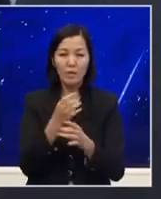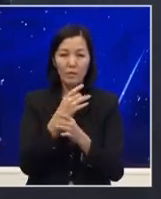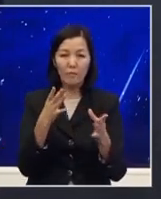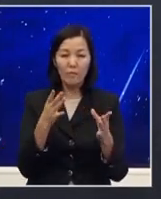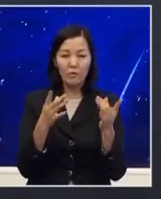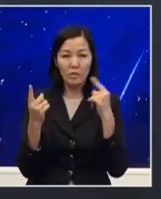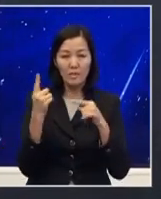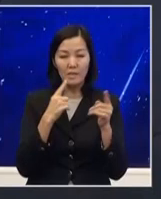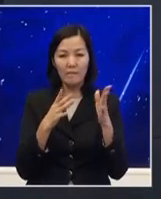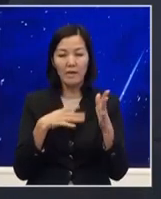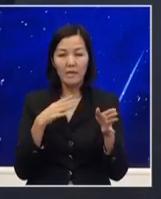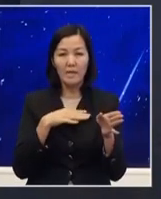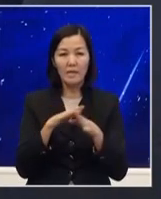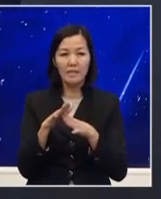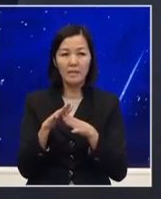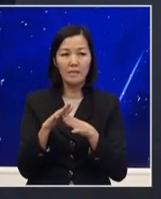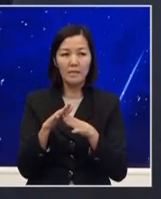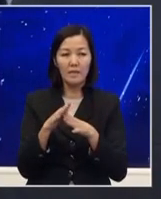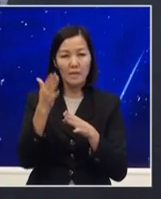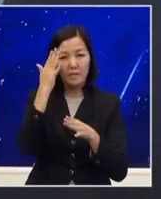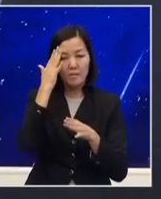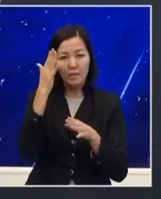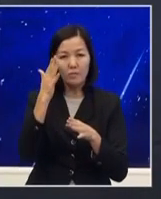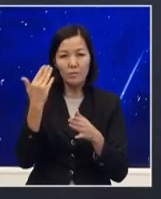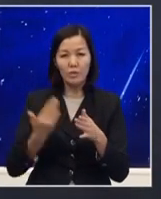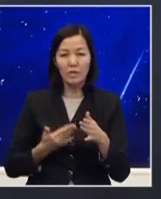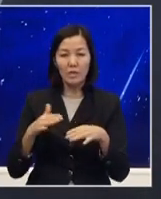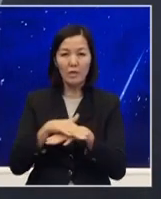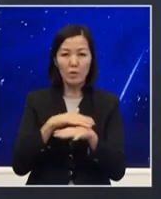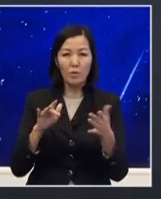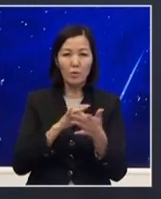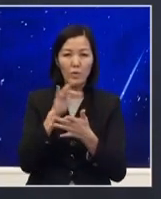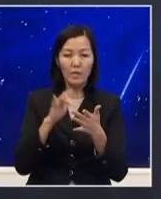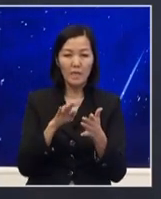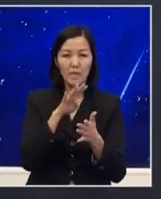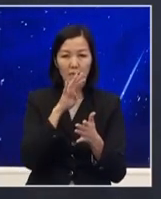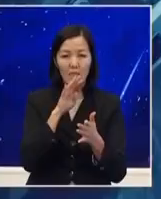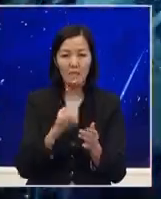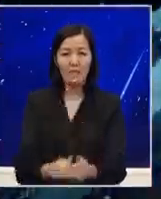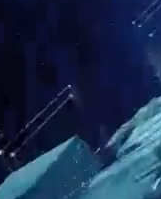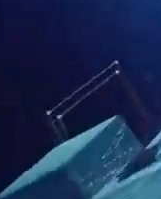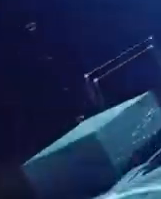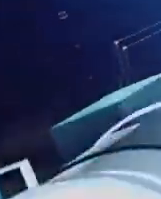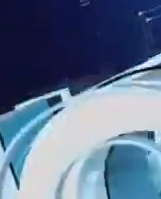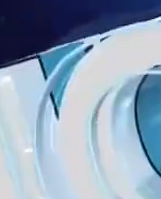центров реализации творческих способностей жителей города Текели.